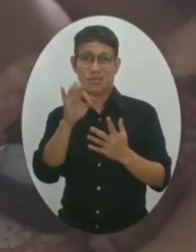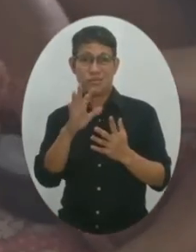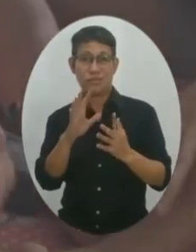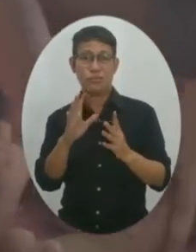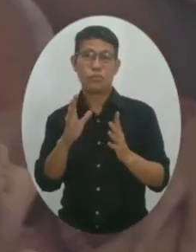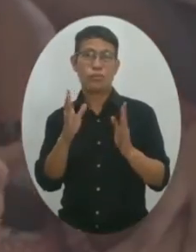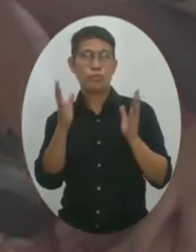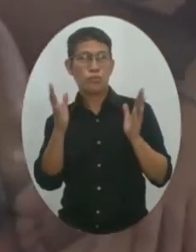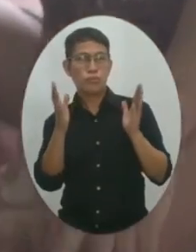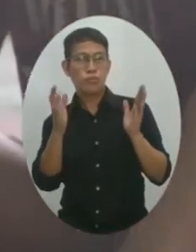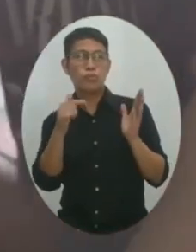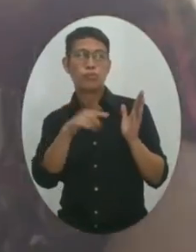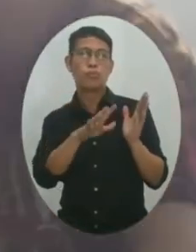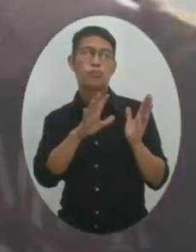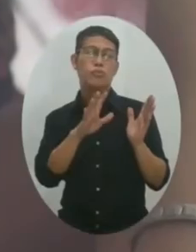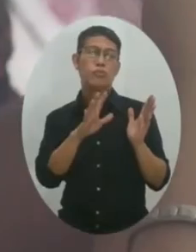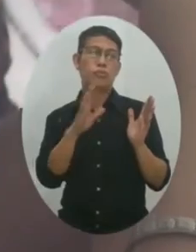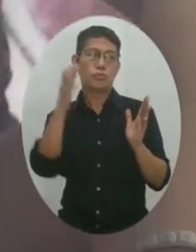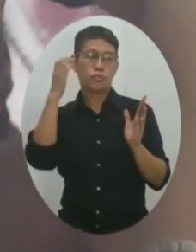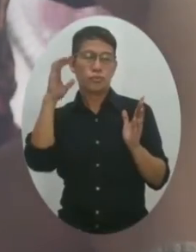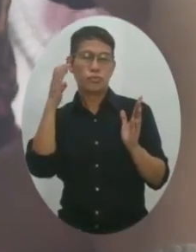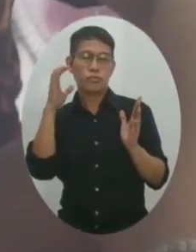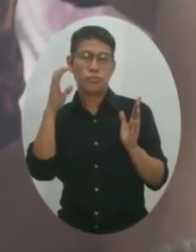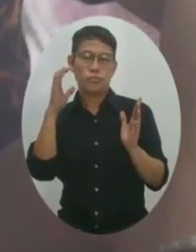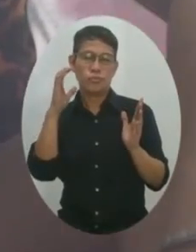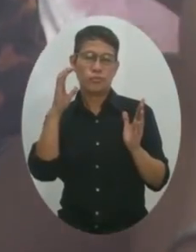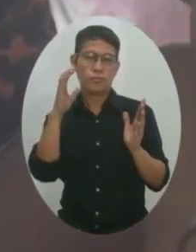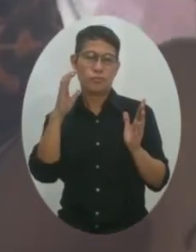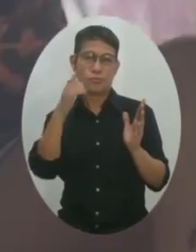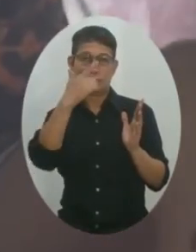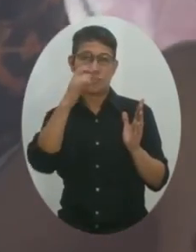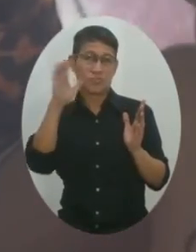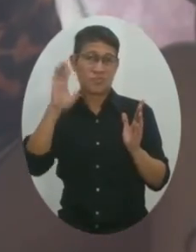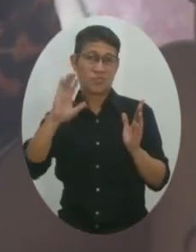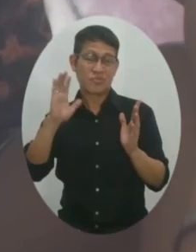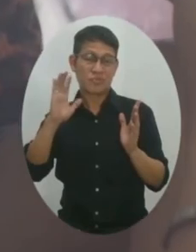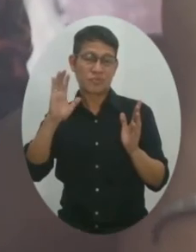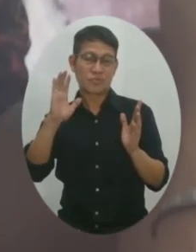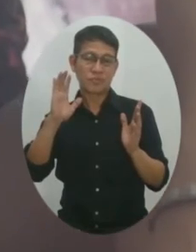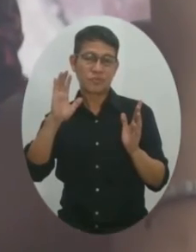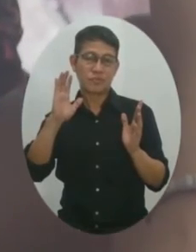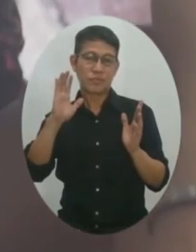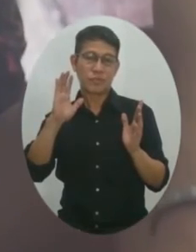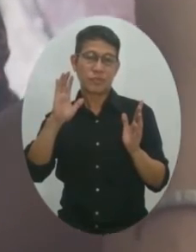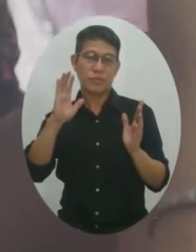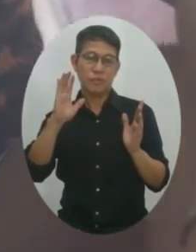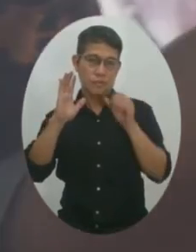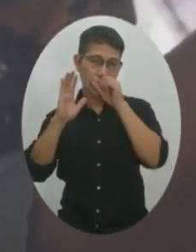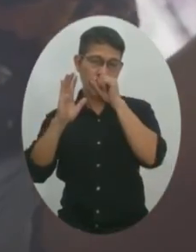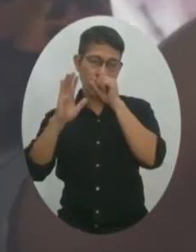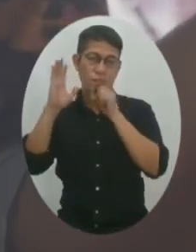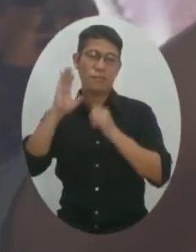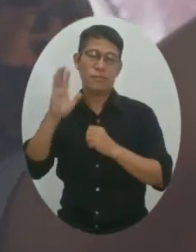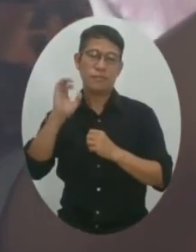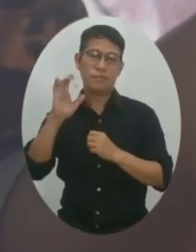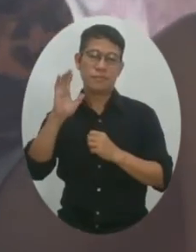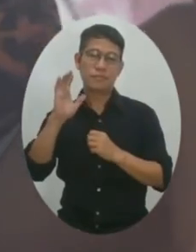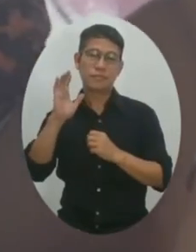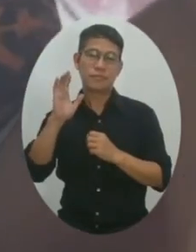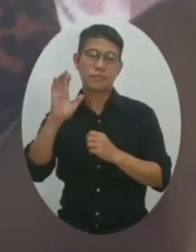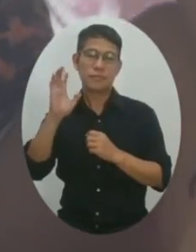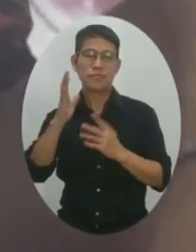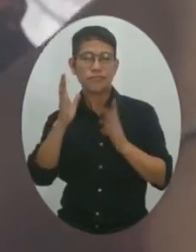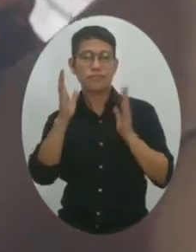din po nakapagkwentuhan sa mga pinsan kasi sila before madalas ko rin silang kasama, so